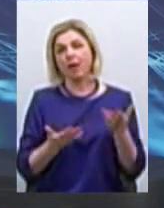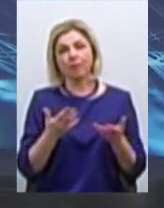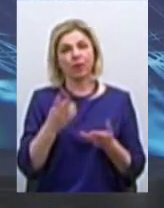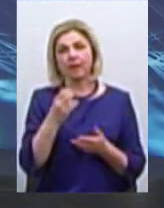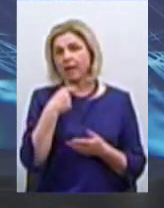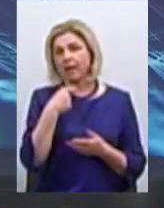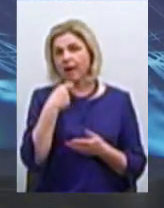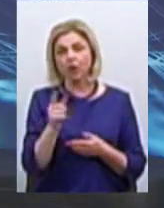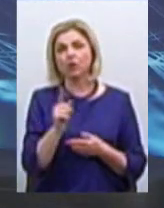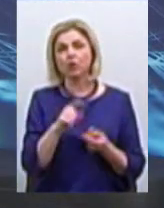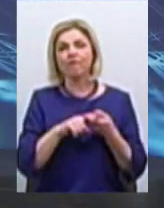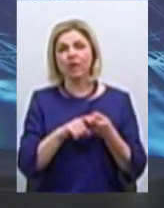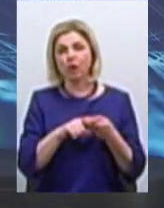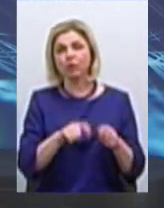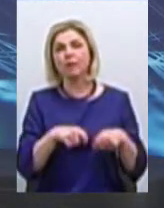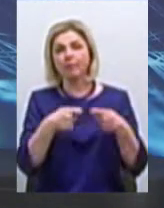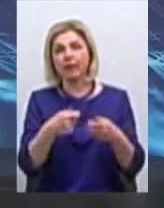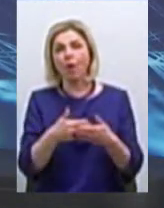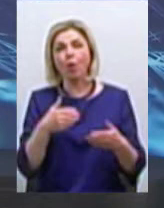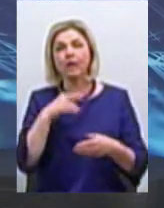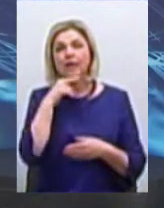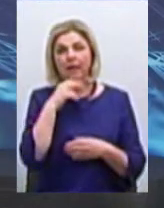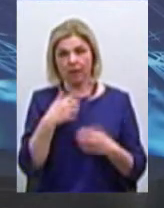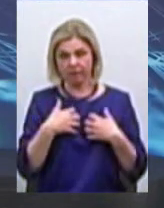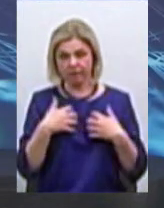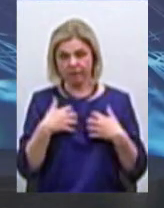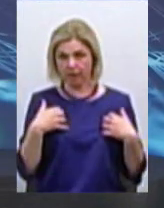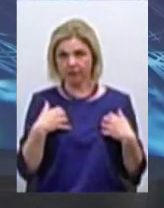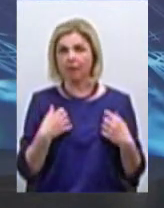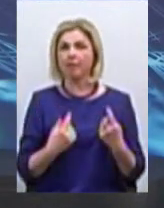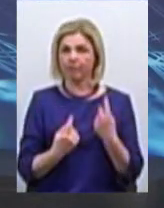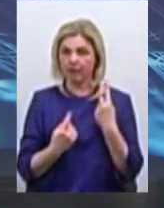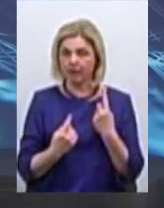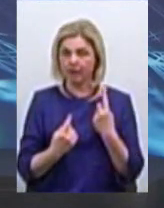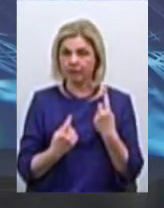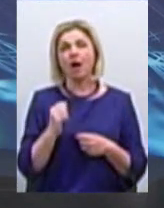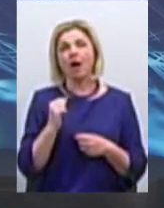що вірус передається від диких тварин в основному. Це